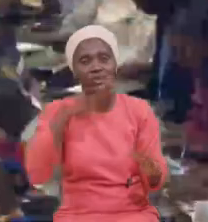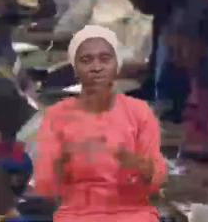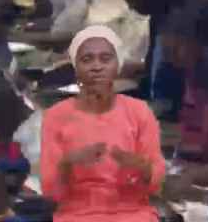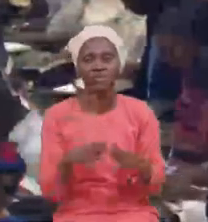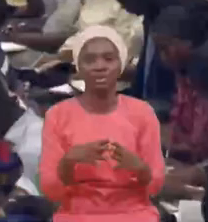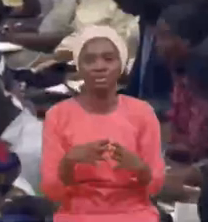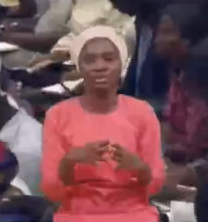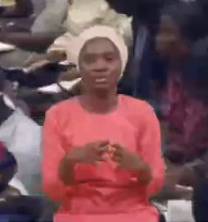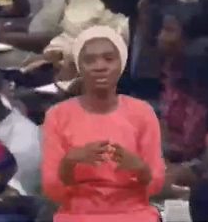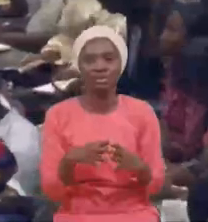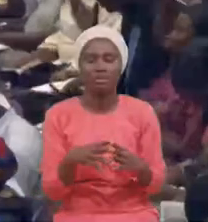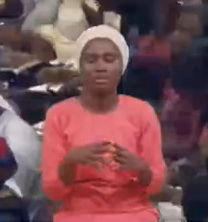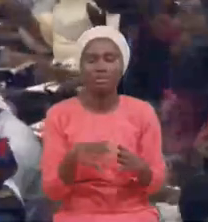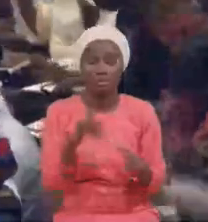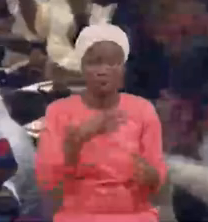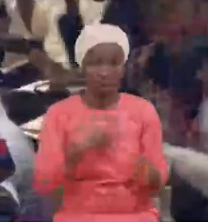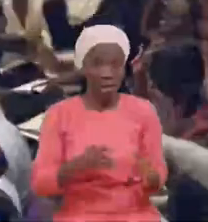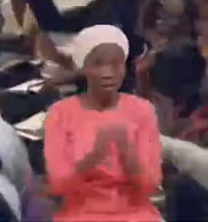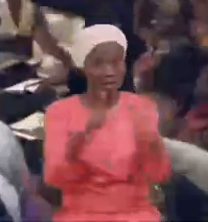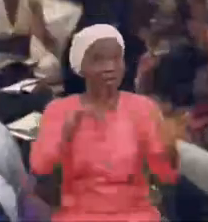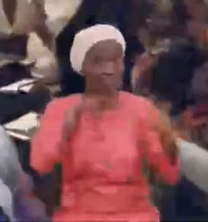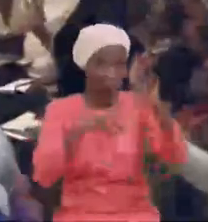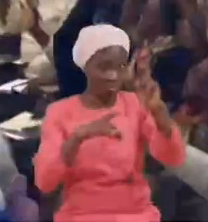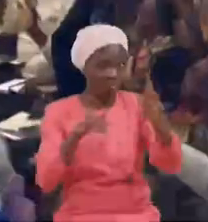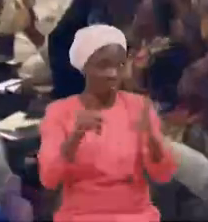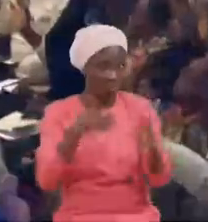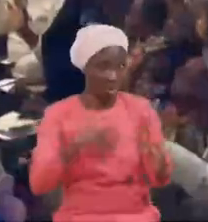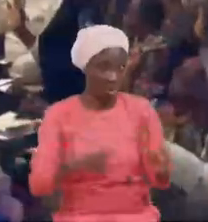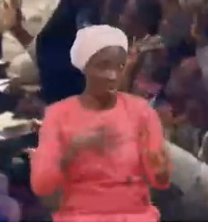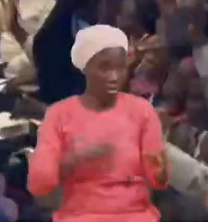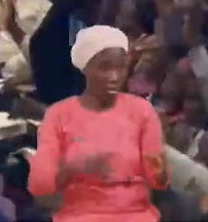irrépréhensible. Qui veut être irrépréhensible?